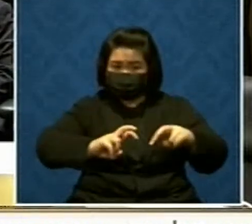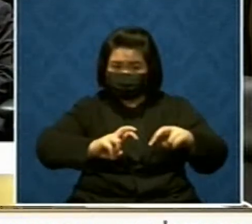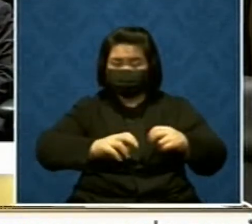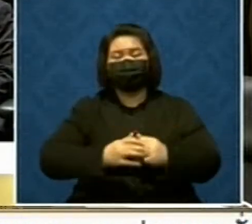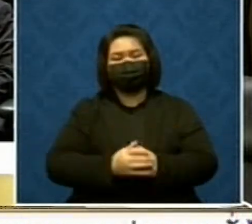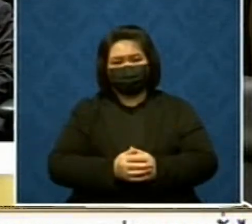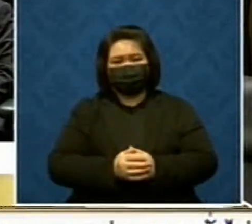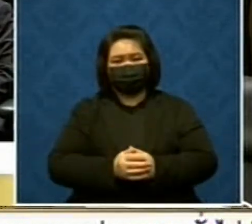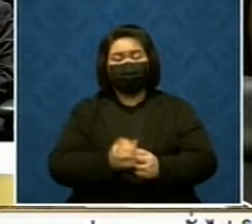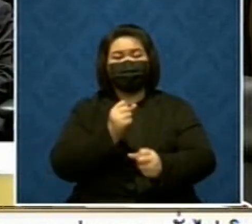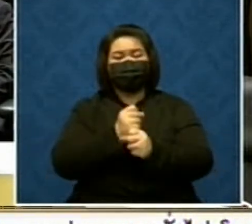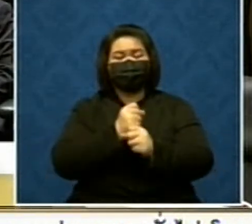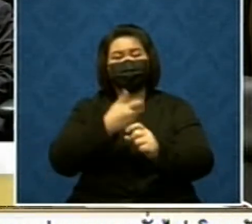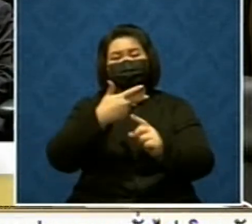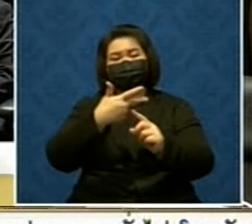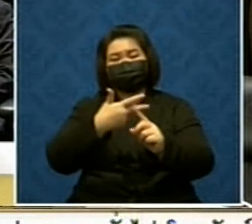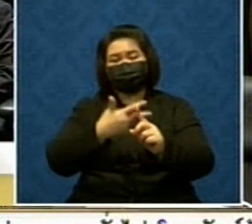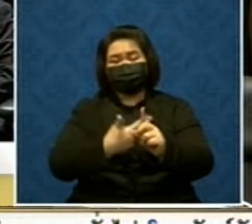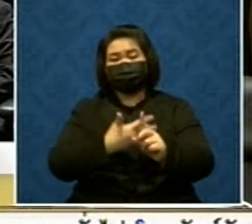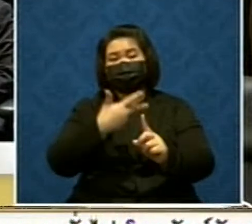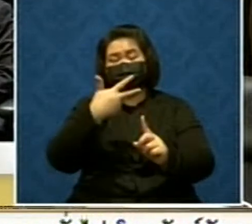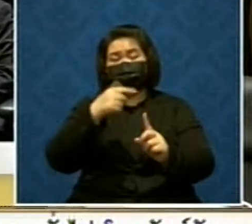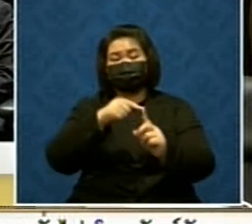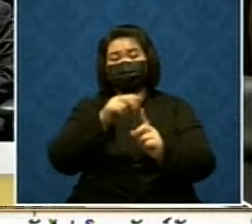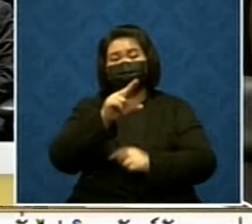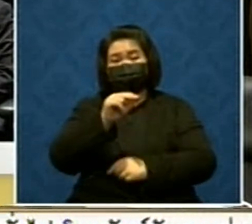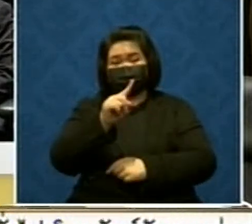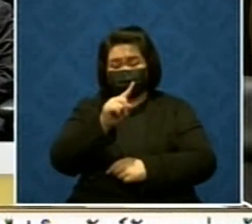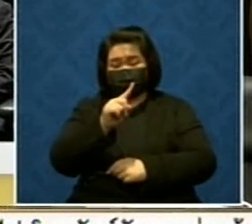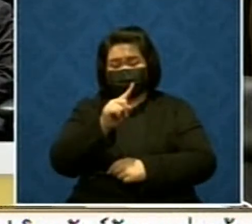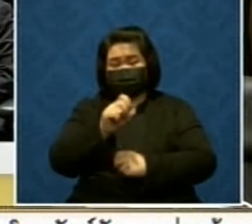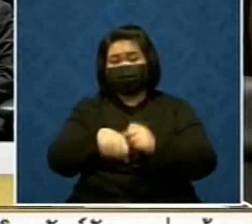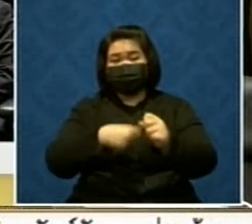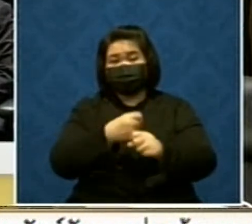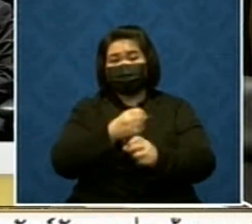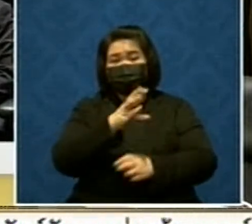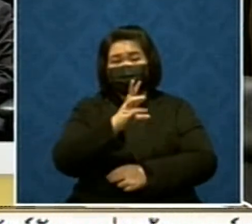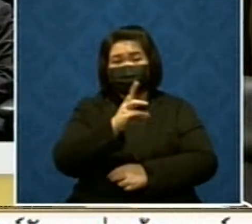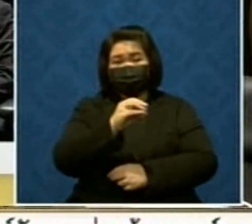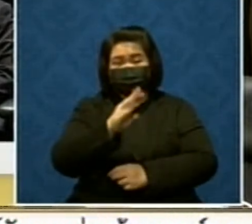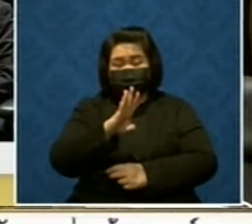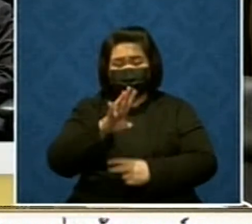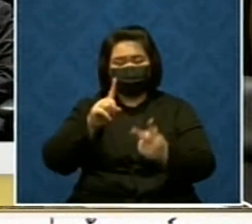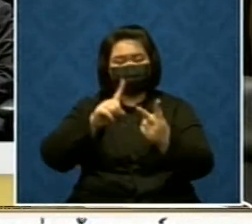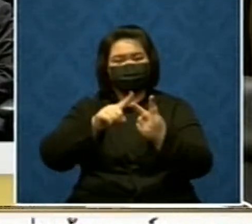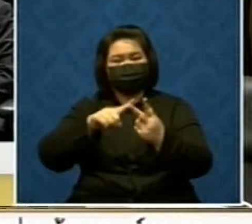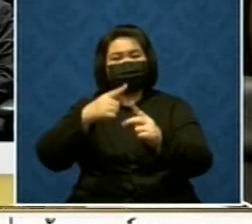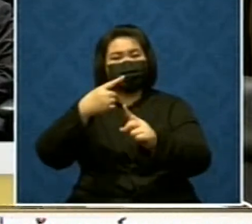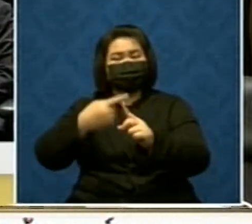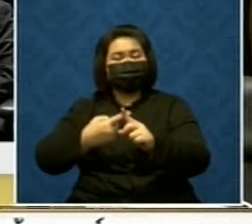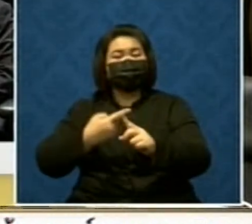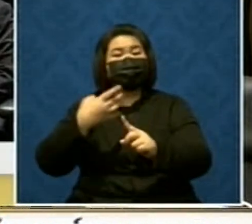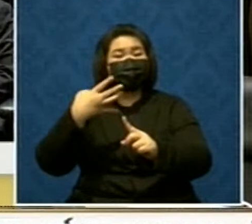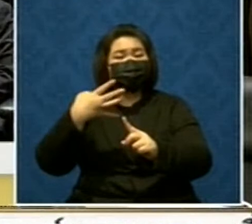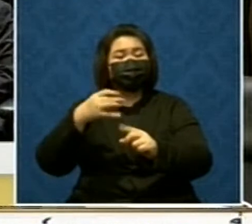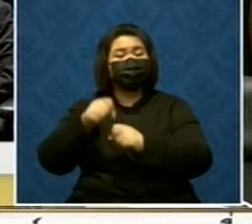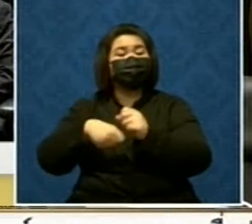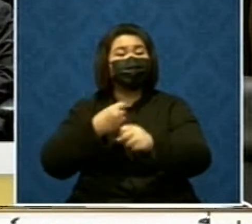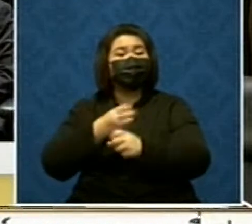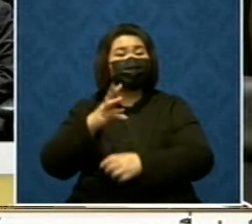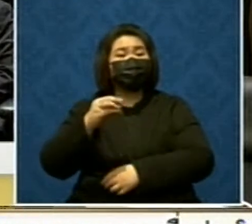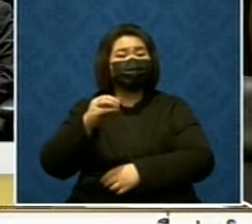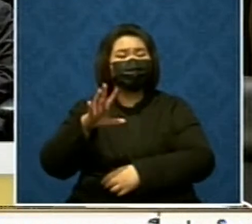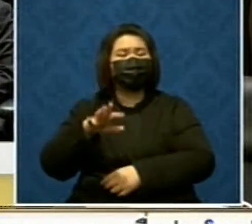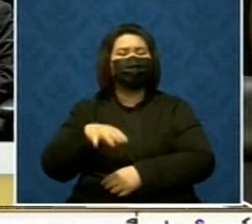รรจุ31 มีนา 64คนที่2 เมษา 65ที่ผมพูดก็แปลว่าผมถึงบ